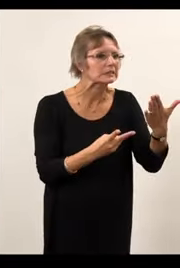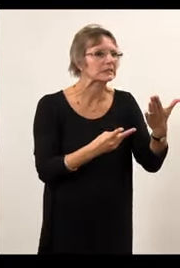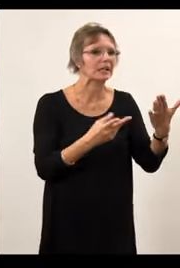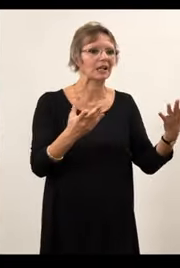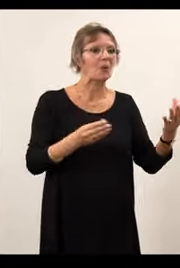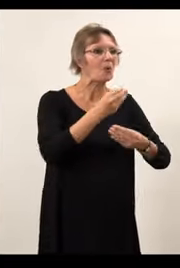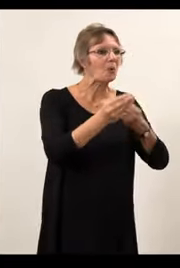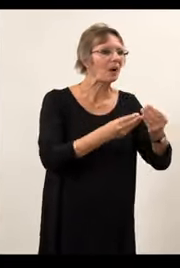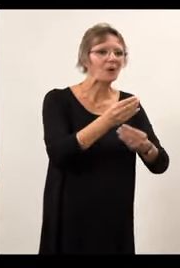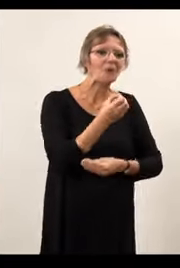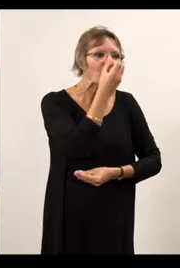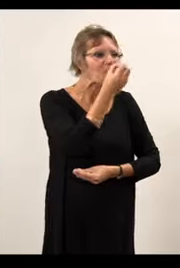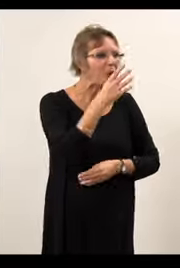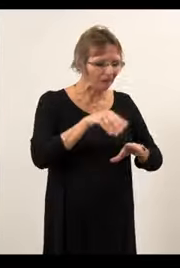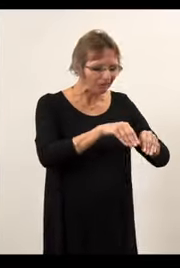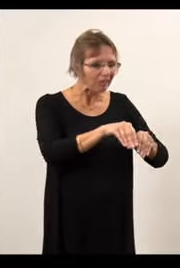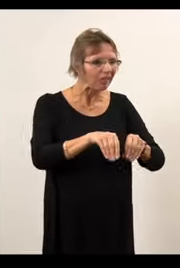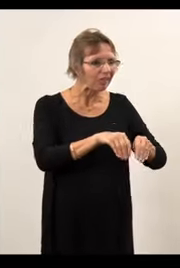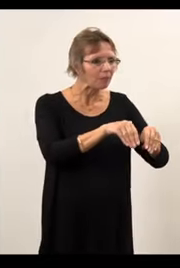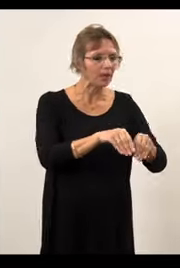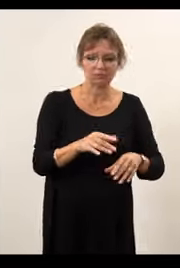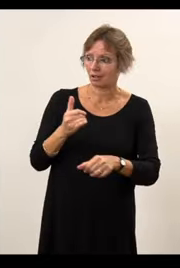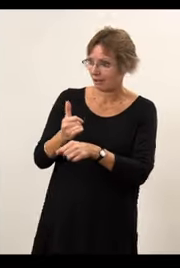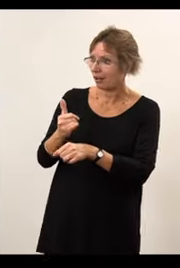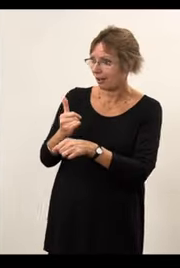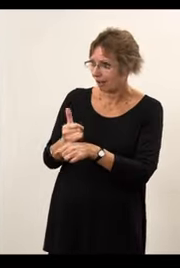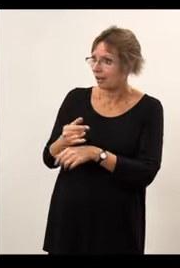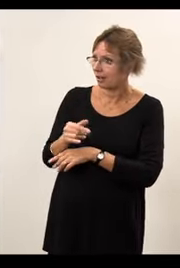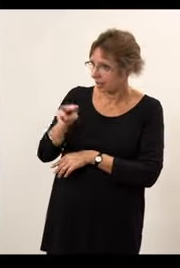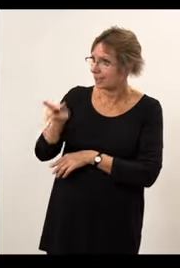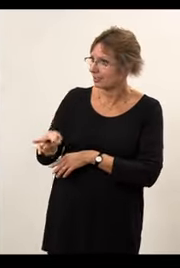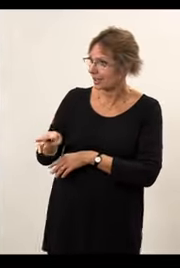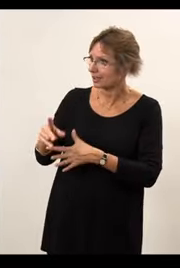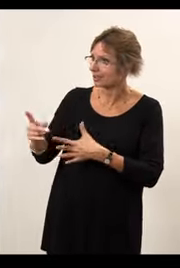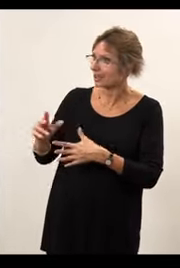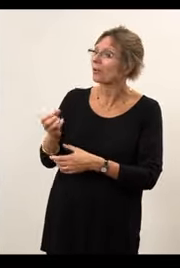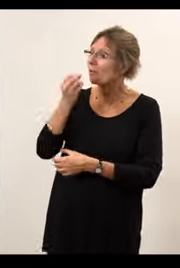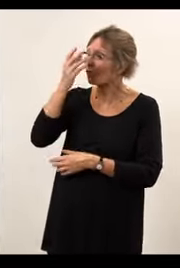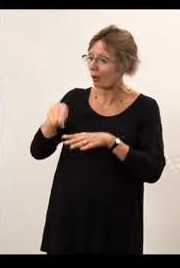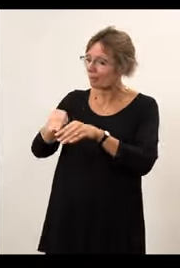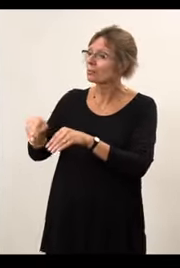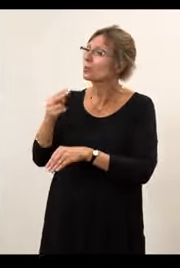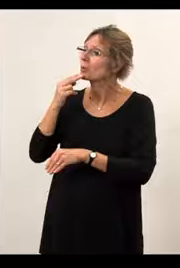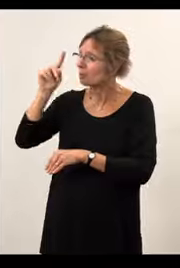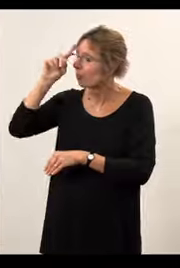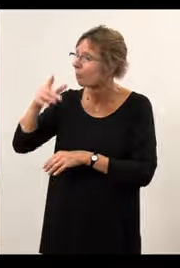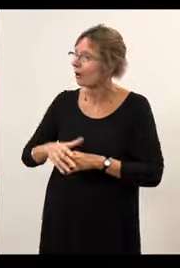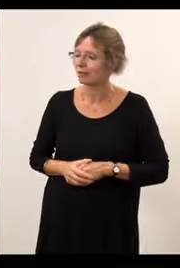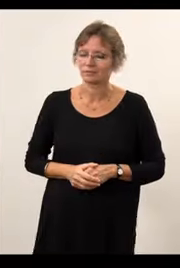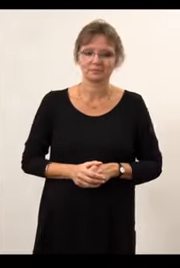des fleurs en pâte à modeler. Ah, ouais. Et alors, ça sert à quoi, les fleurs en pâte à